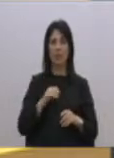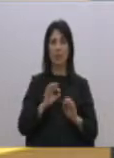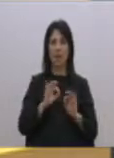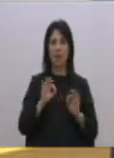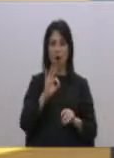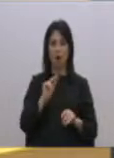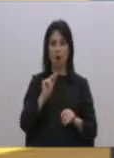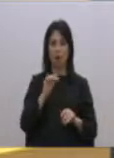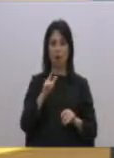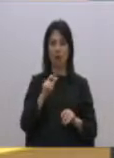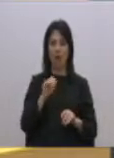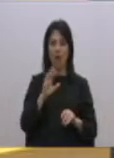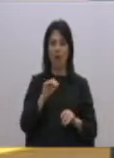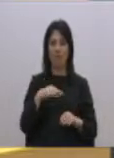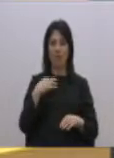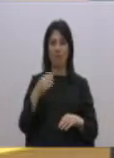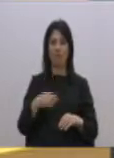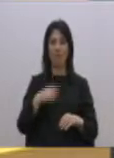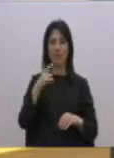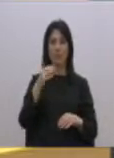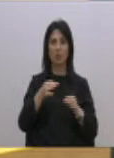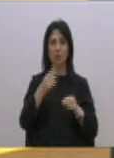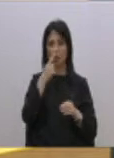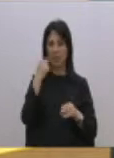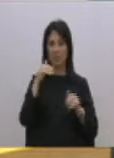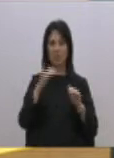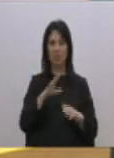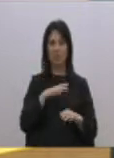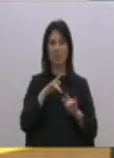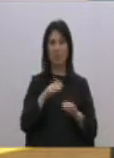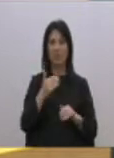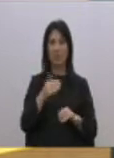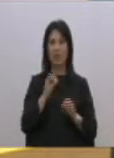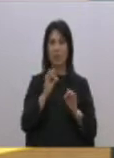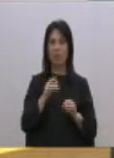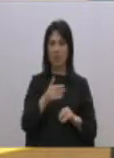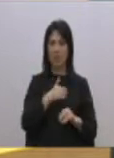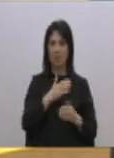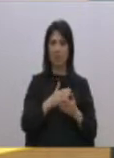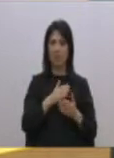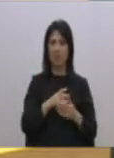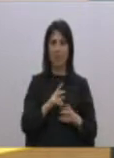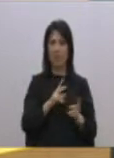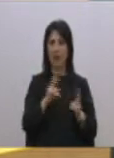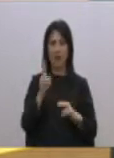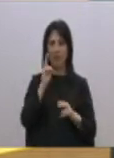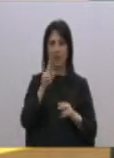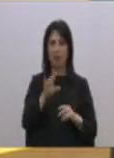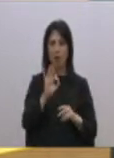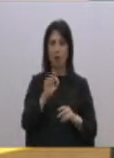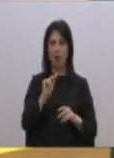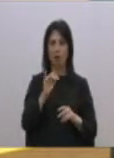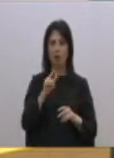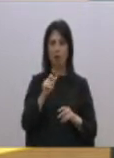ამ საქმეს. ეს სტრასბურგმა გადაწყვეტა ცოტა ხნის წინ და მართლა იმის იმედი გაქვთ, რომ არავინ არის ისე სოჩი გავას საქმე და არ